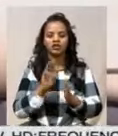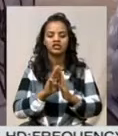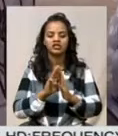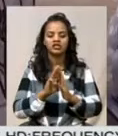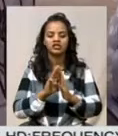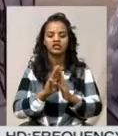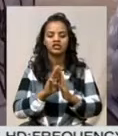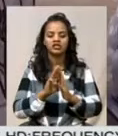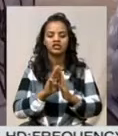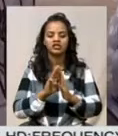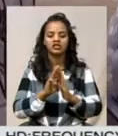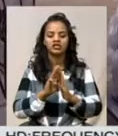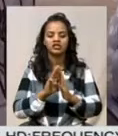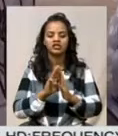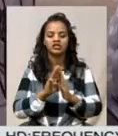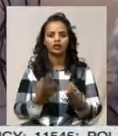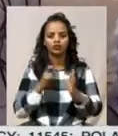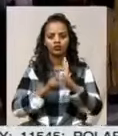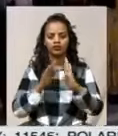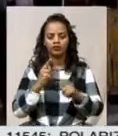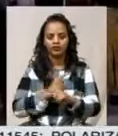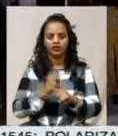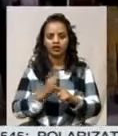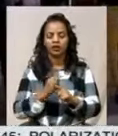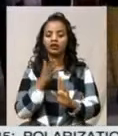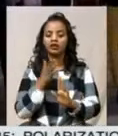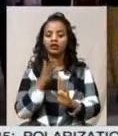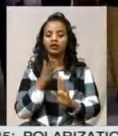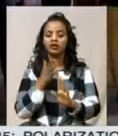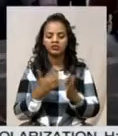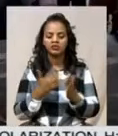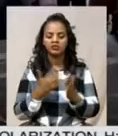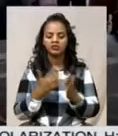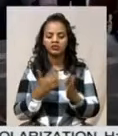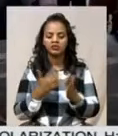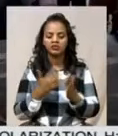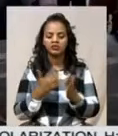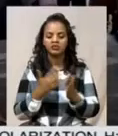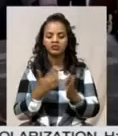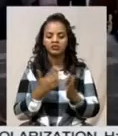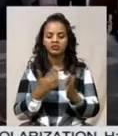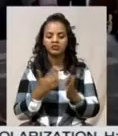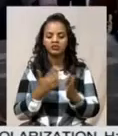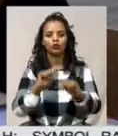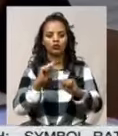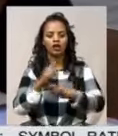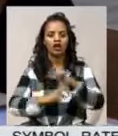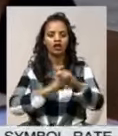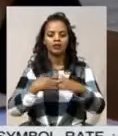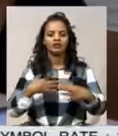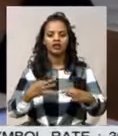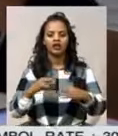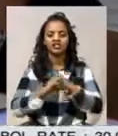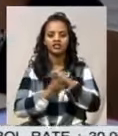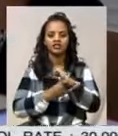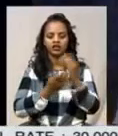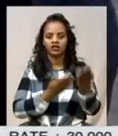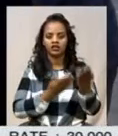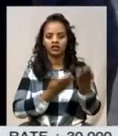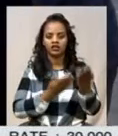ቀውስ እንዳያስከትልም በርካታ ውጤታማ ተግባራቶች ተከናውኗል። በዚህ ምክንያትም ኢትዮጵያ ተሞክሮዋን ለዓለም የጤና ድርጅት